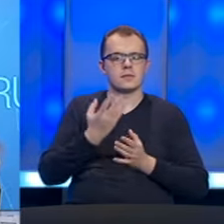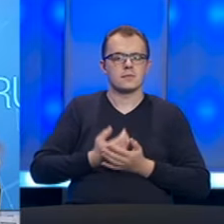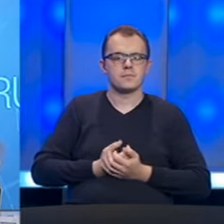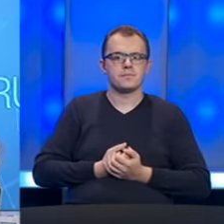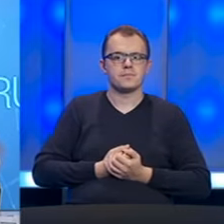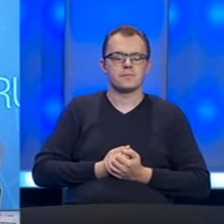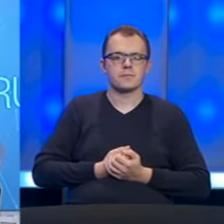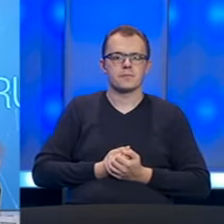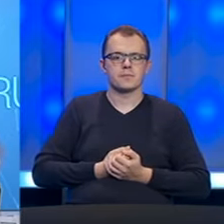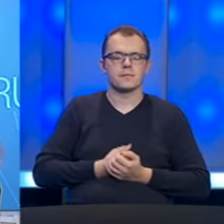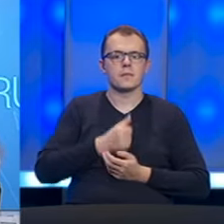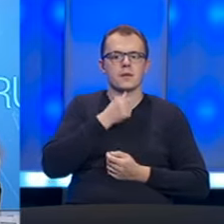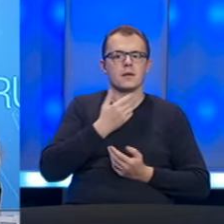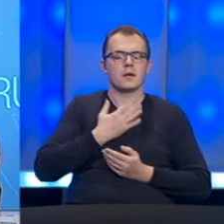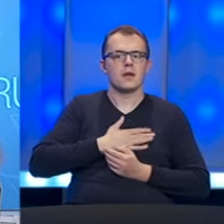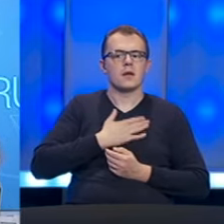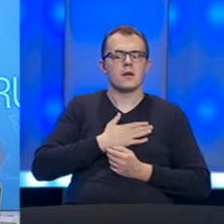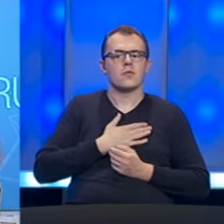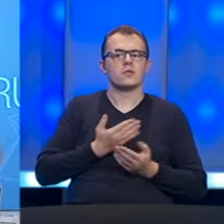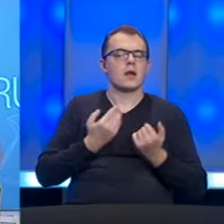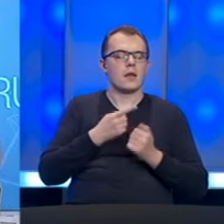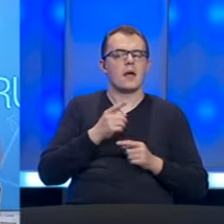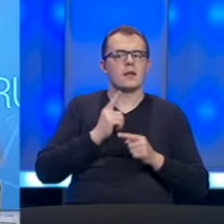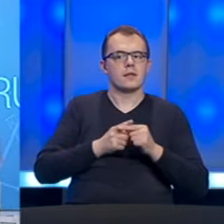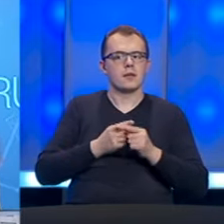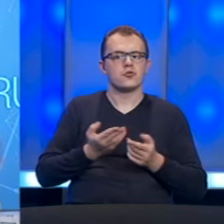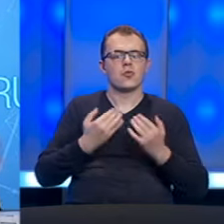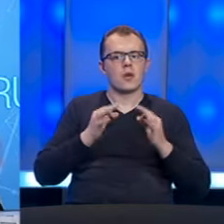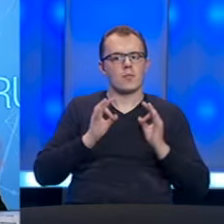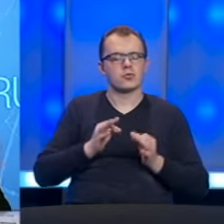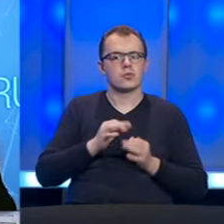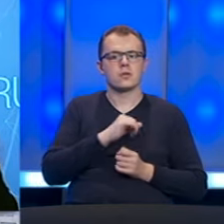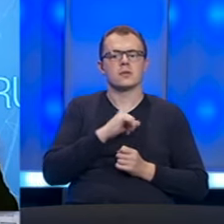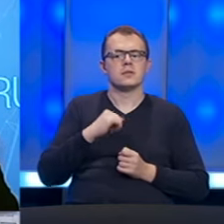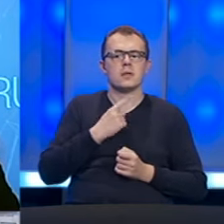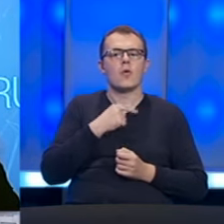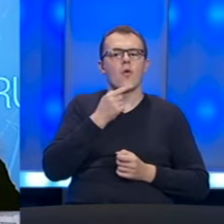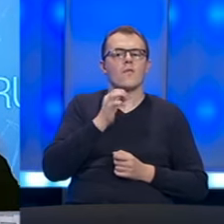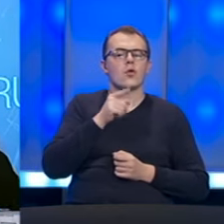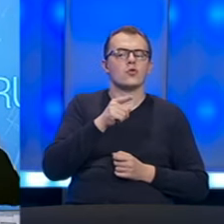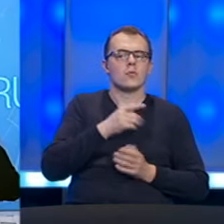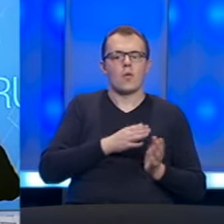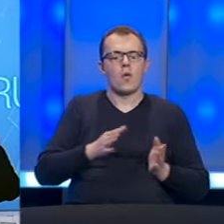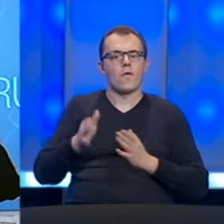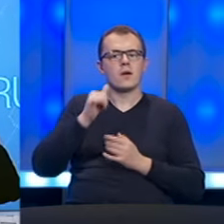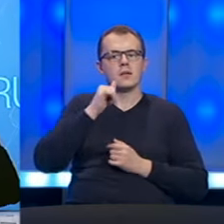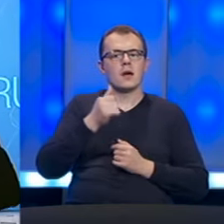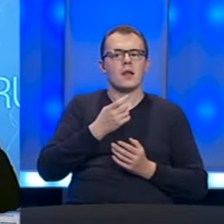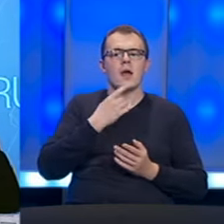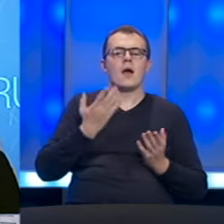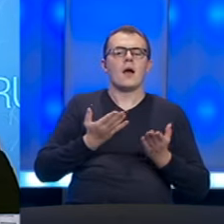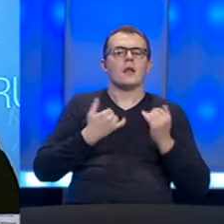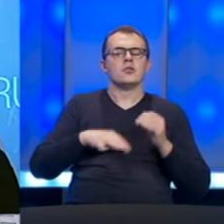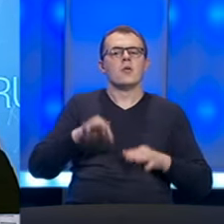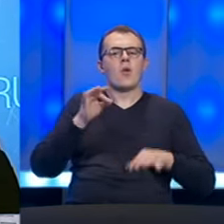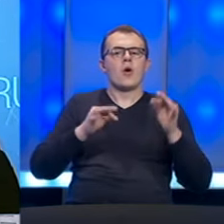Da, i nadamo se, evo, da je tačno i apsolutno se samo govori o tome ovih dana, dakle kada će se